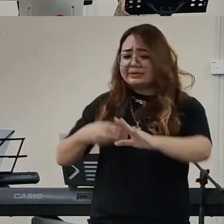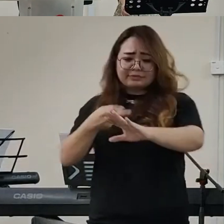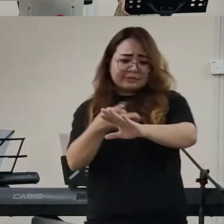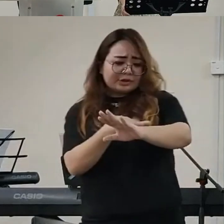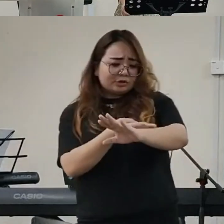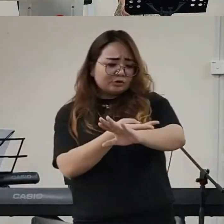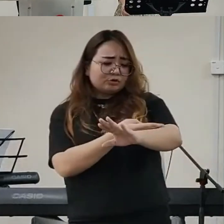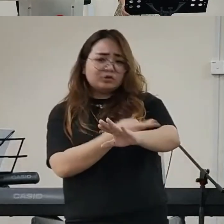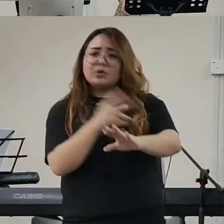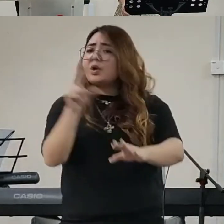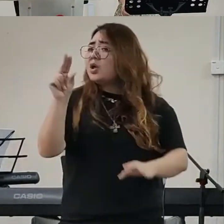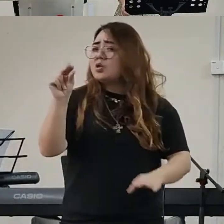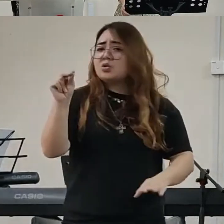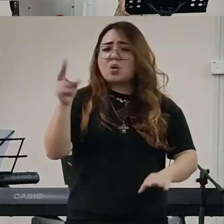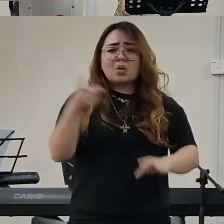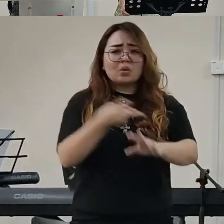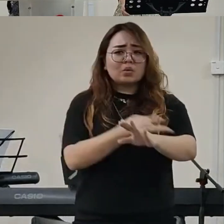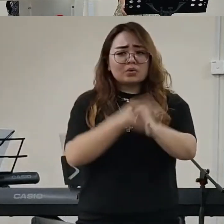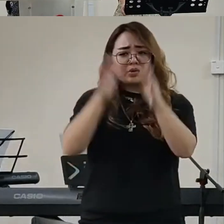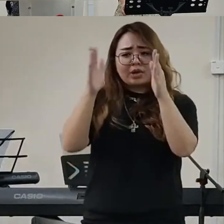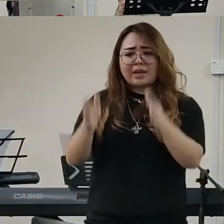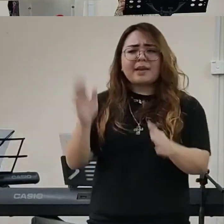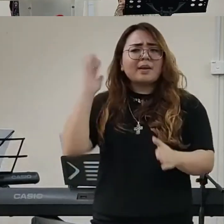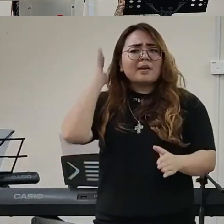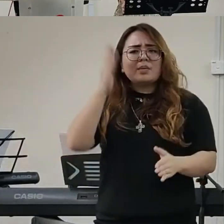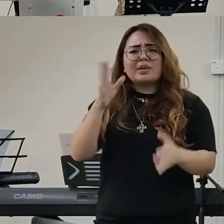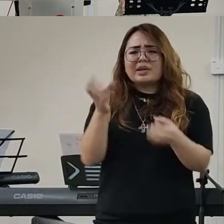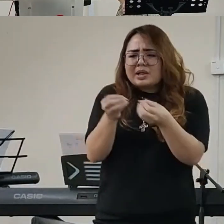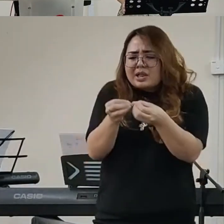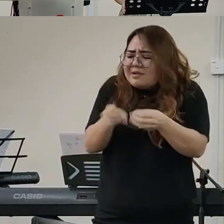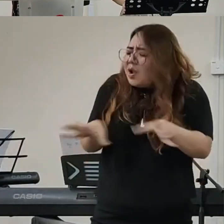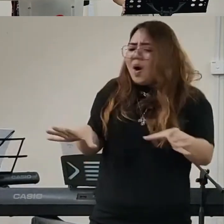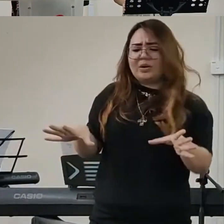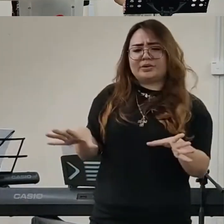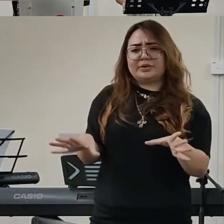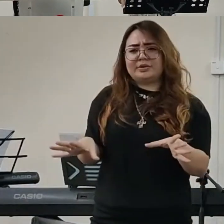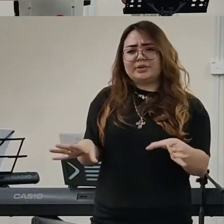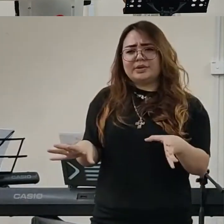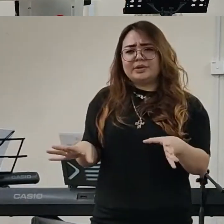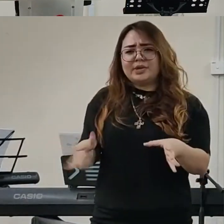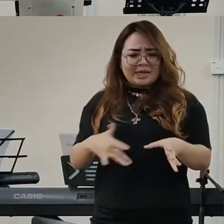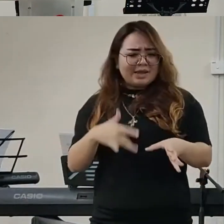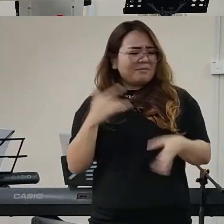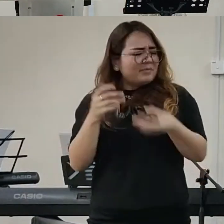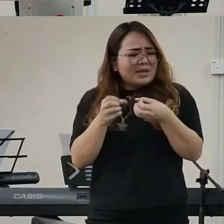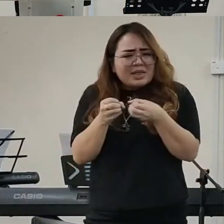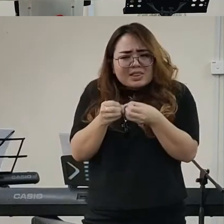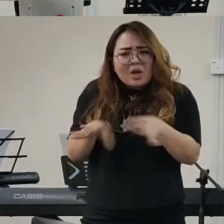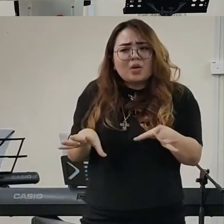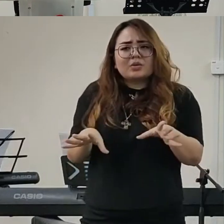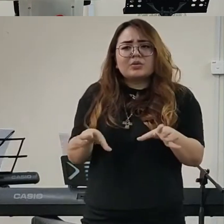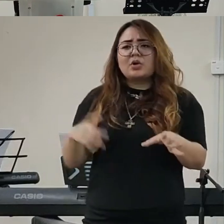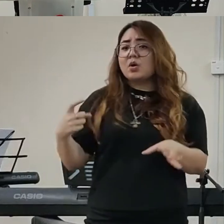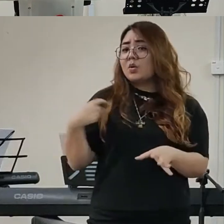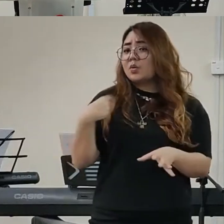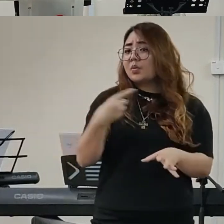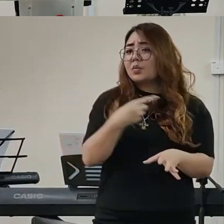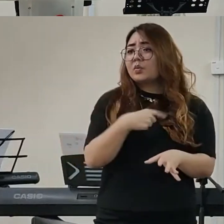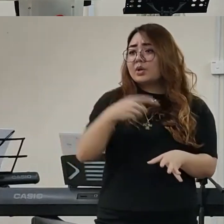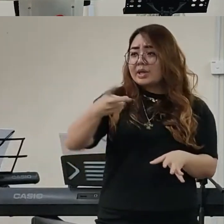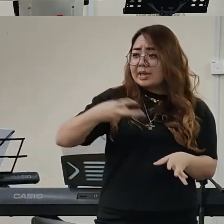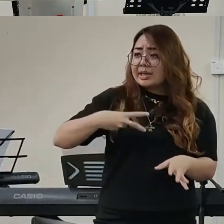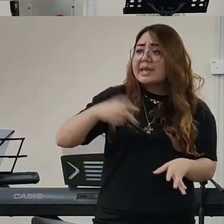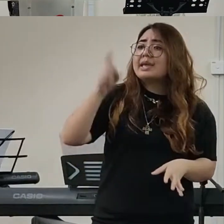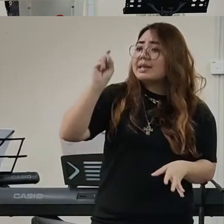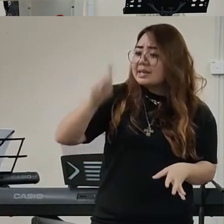by the beasts of the field. 那第五节其实告诉我们呢，如果好像说我们为一个人祷告，然后他就接受耶稣了，然后